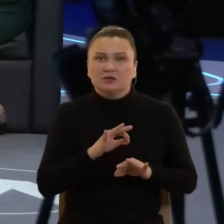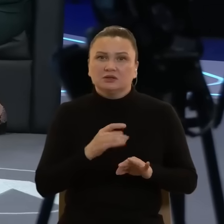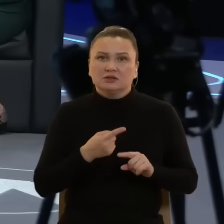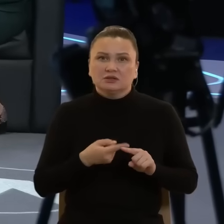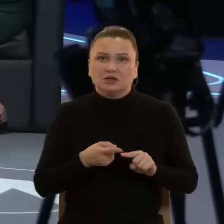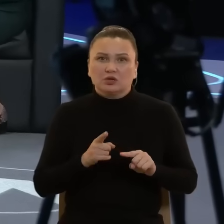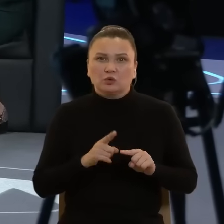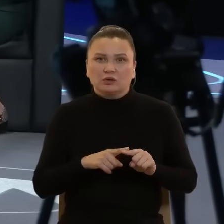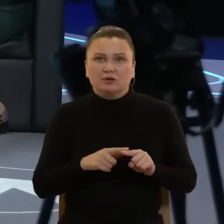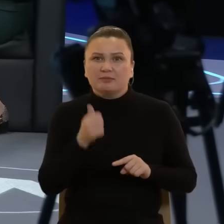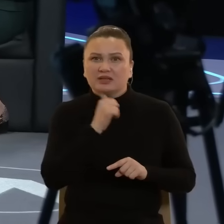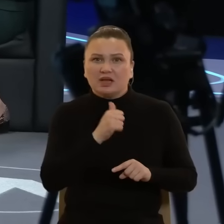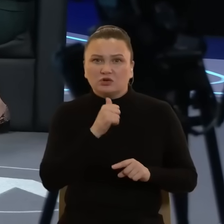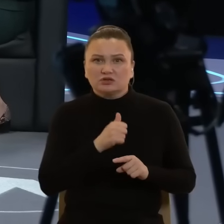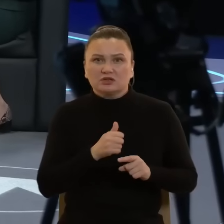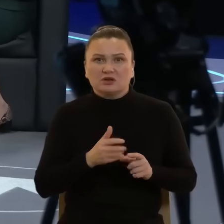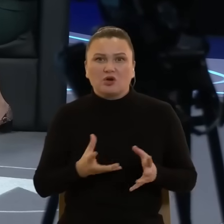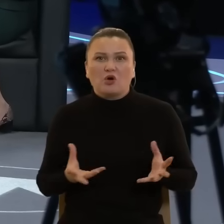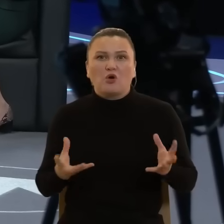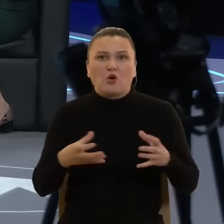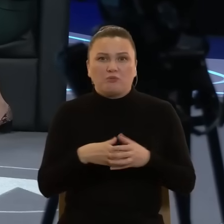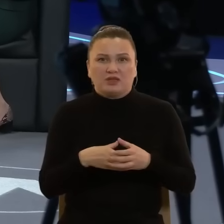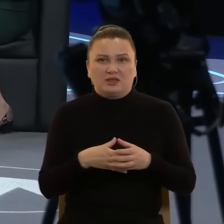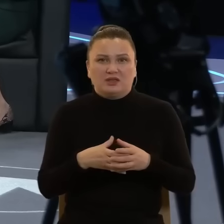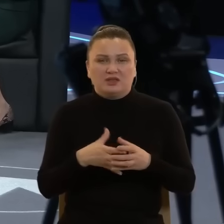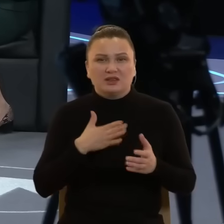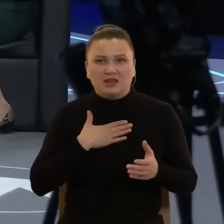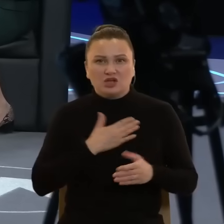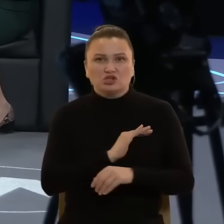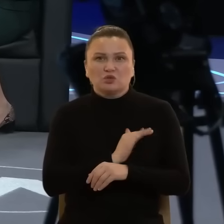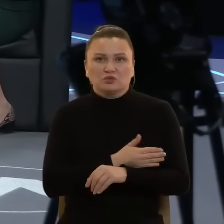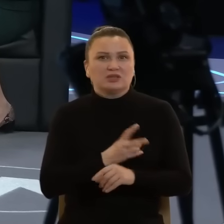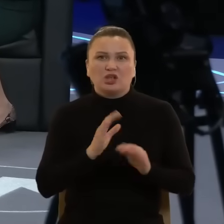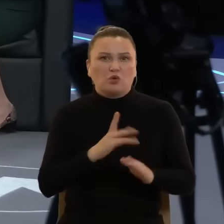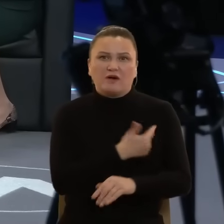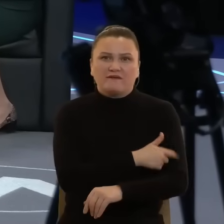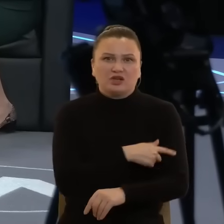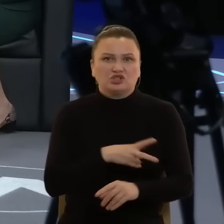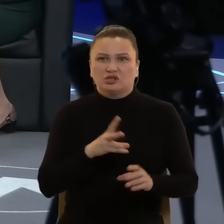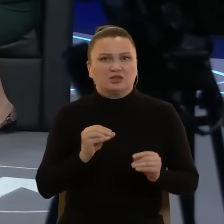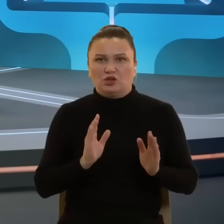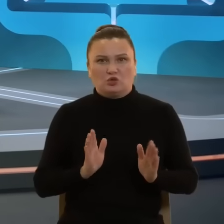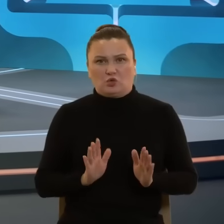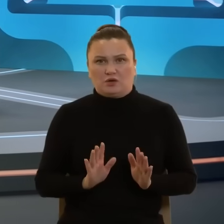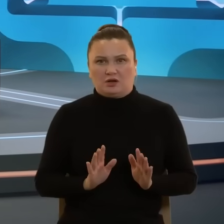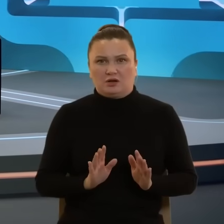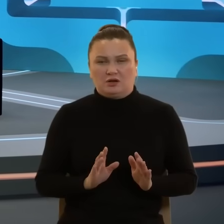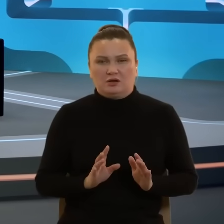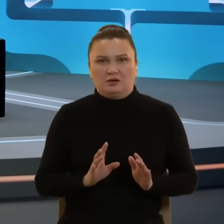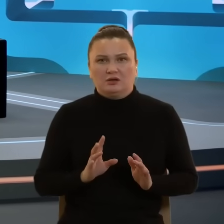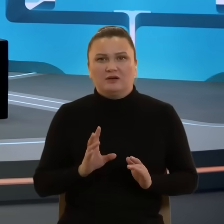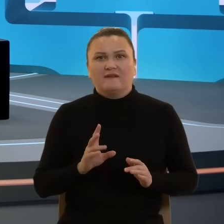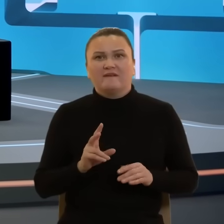общем, пытаются объединить наши общие усилия, не только врачей, да, не только медиков, не